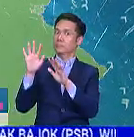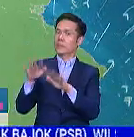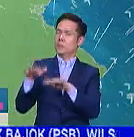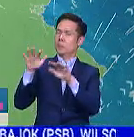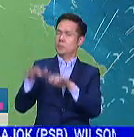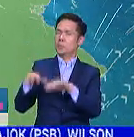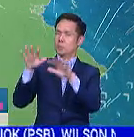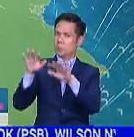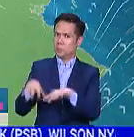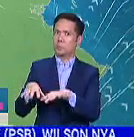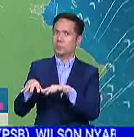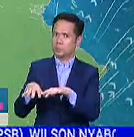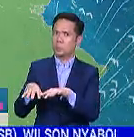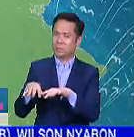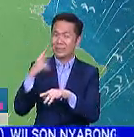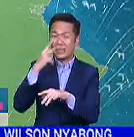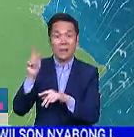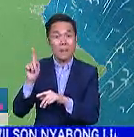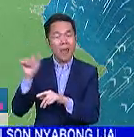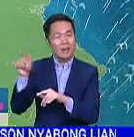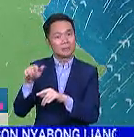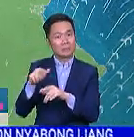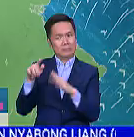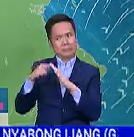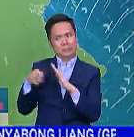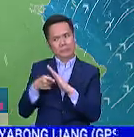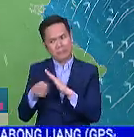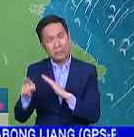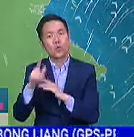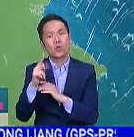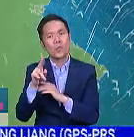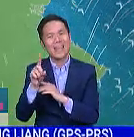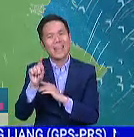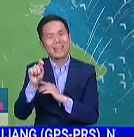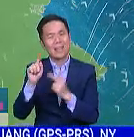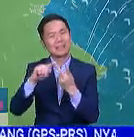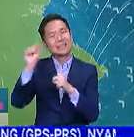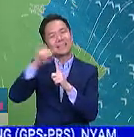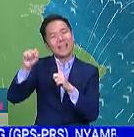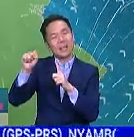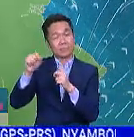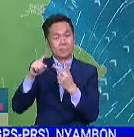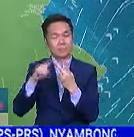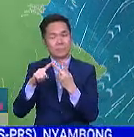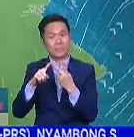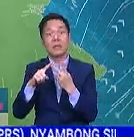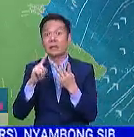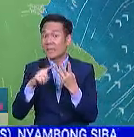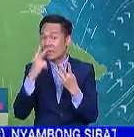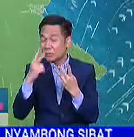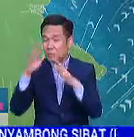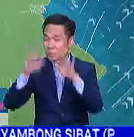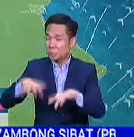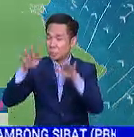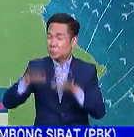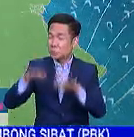lembab ketika ini tertumpu di sekitar bahagian pedalaman pantai barat kudat dan juga Sandakan negeri Sabah dan keadaan cuaca